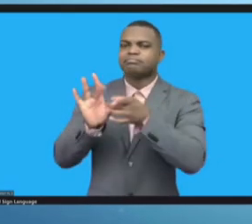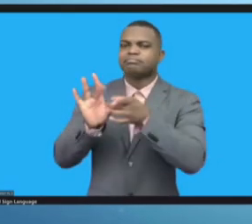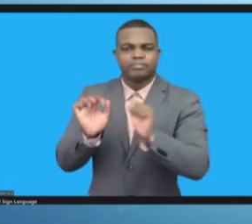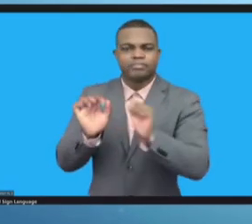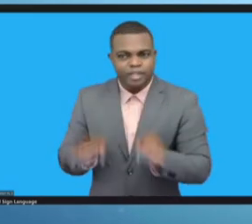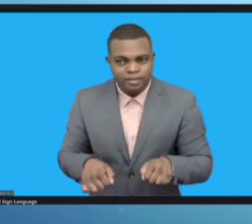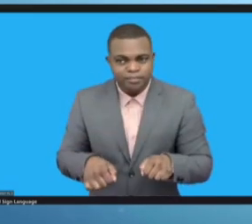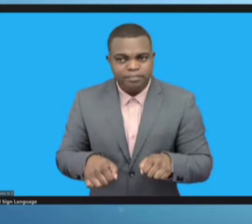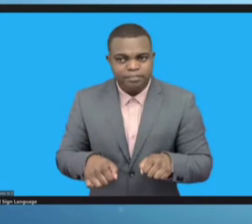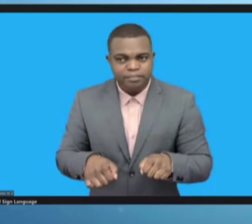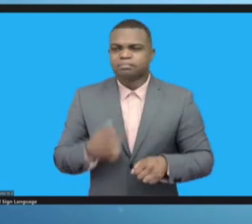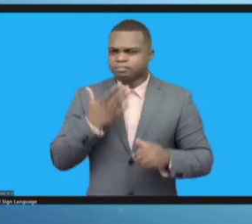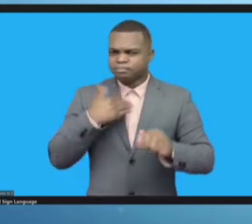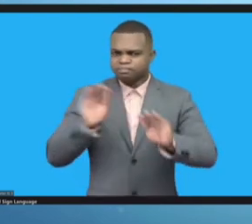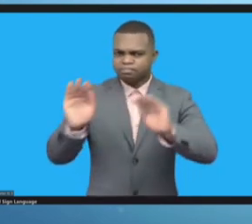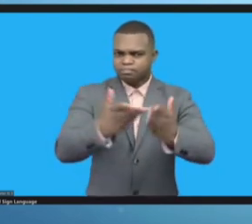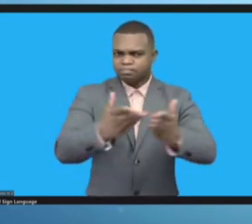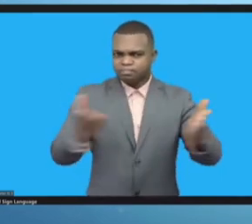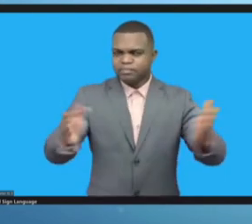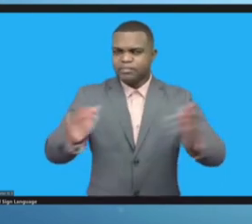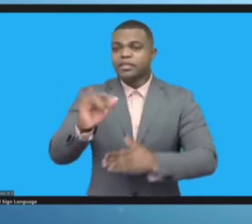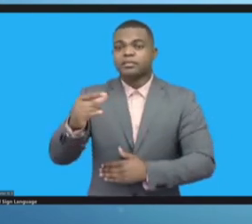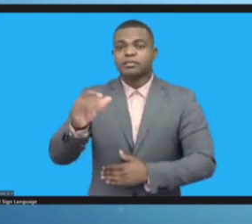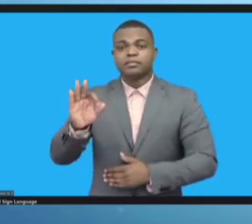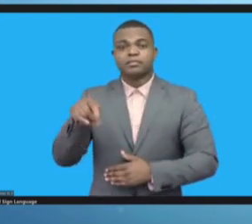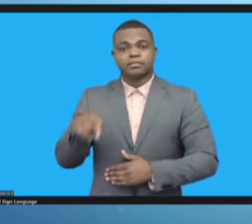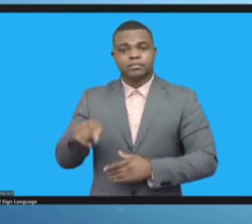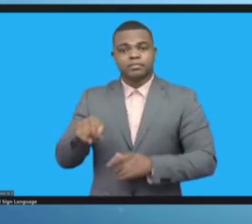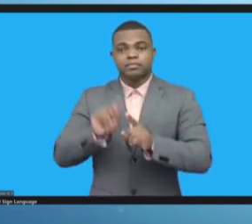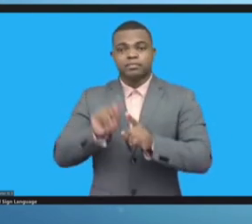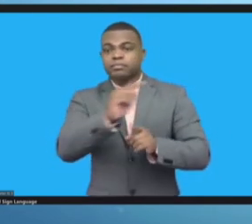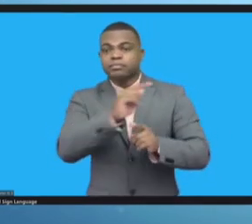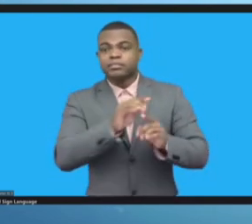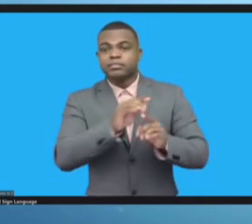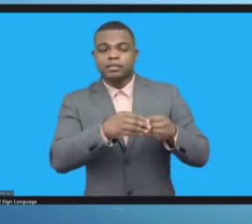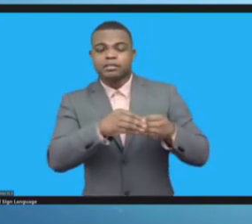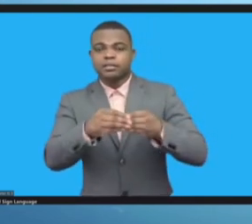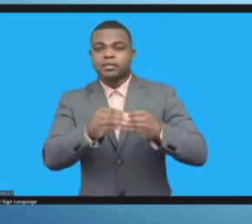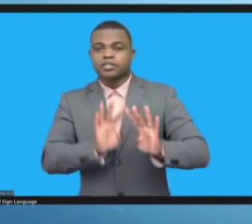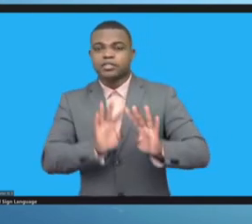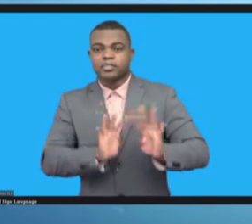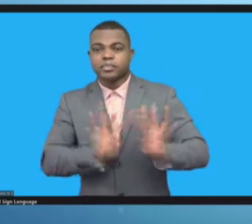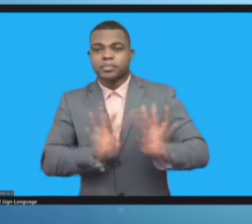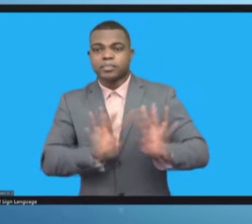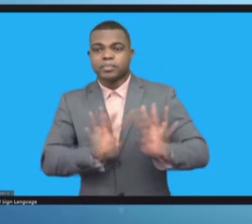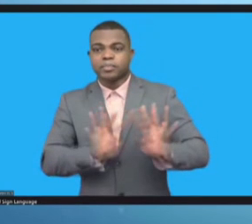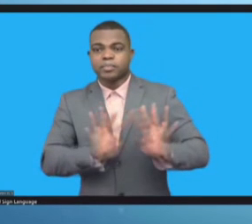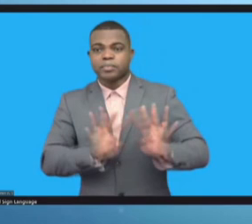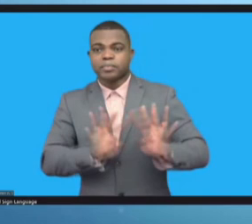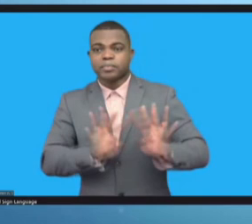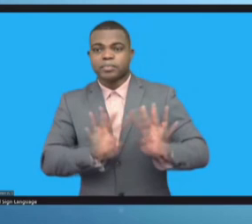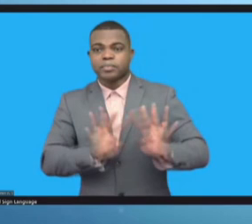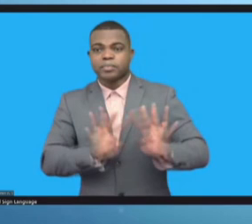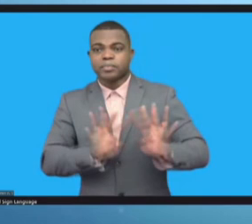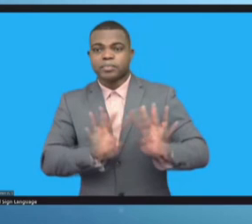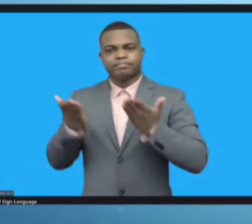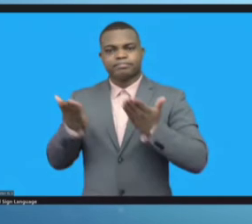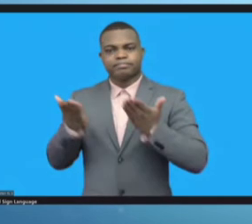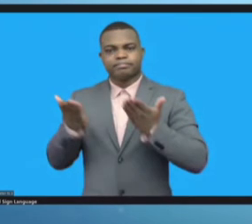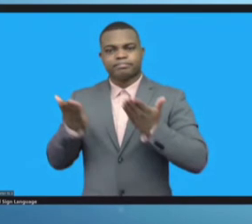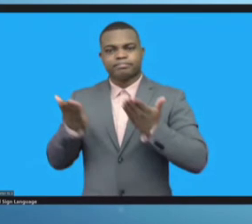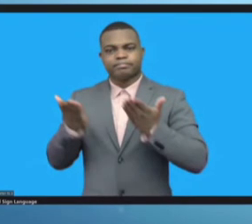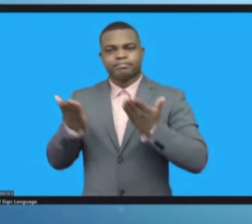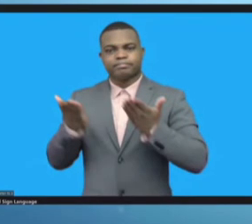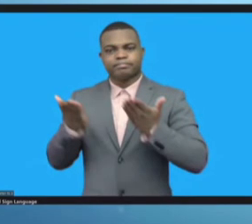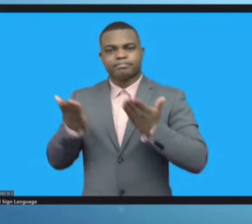de travailler en faveur donc, de ces problématiques en ramenant ensemble les gouvernements, le secteur privé, la société civile et tous